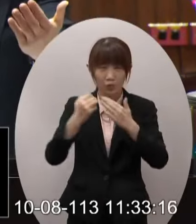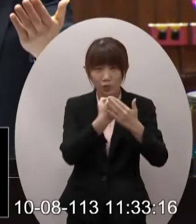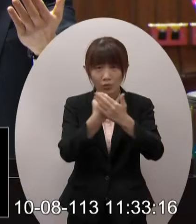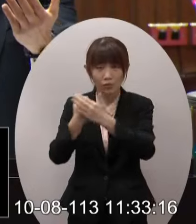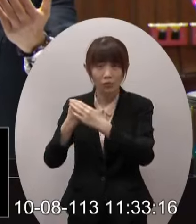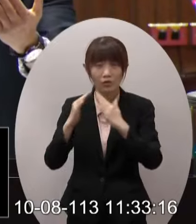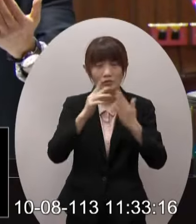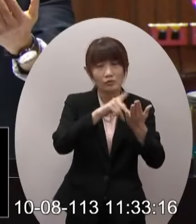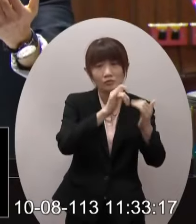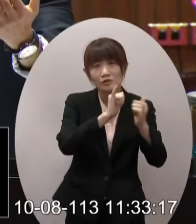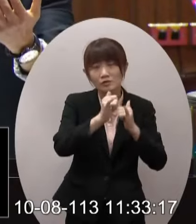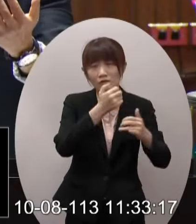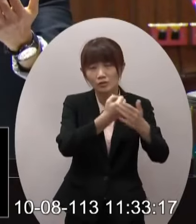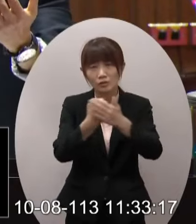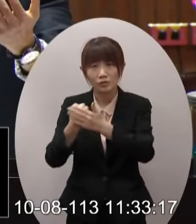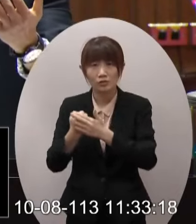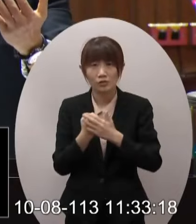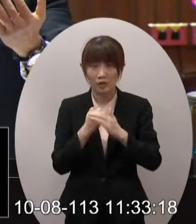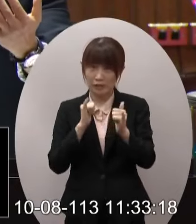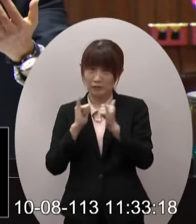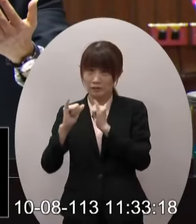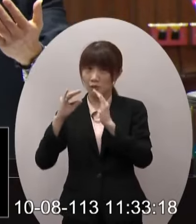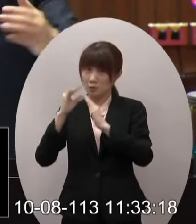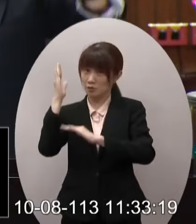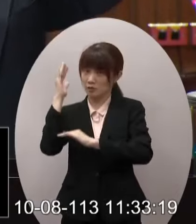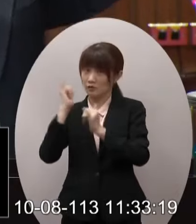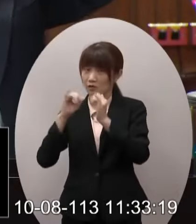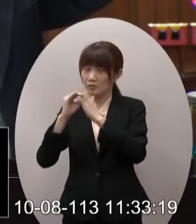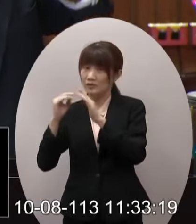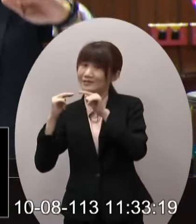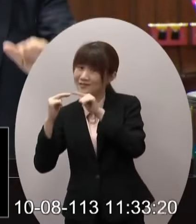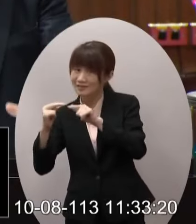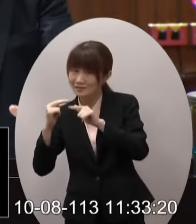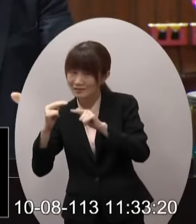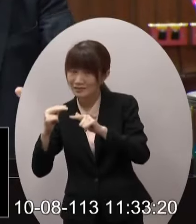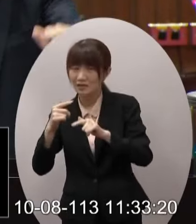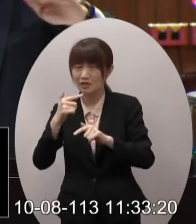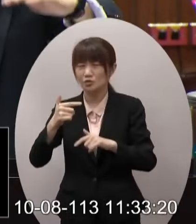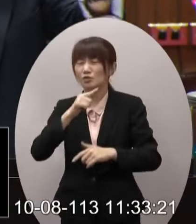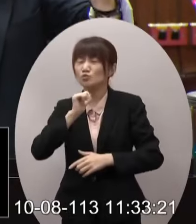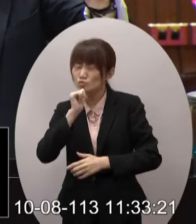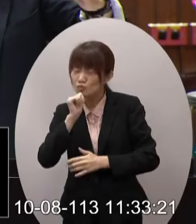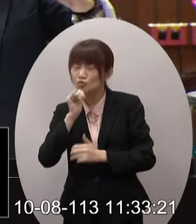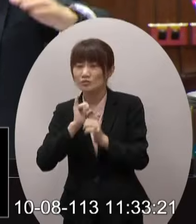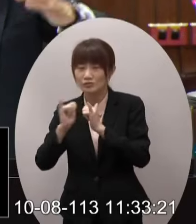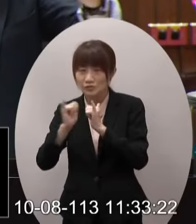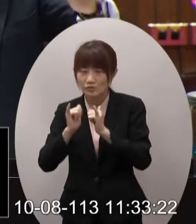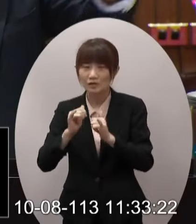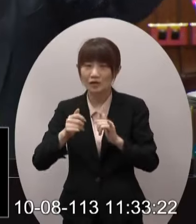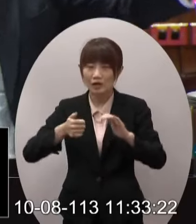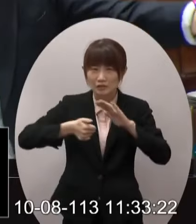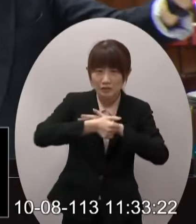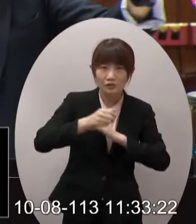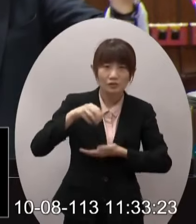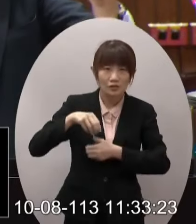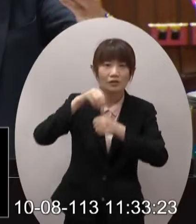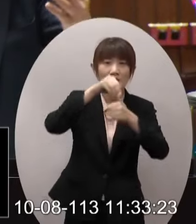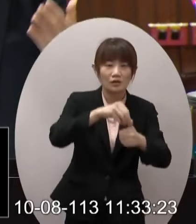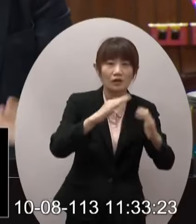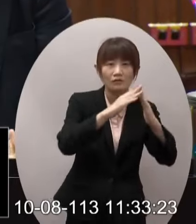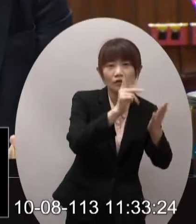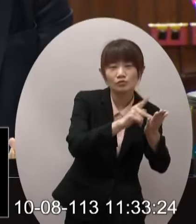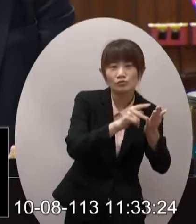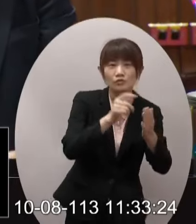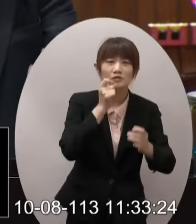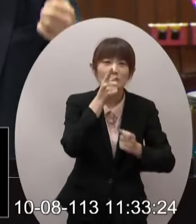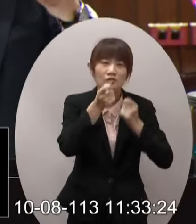户都还是透过社会局媒介过来，社会最底层的3000-5000块、5000-6000块这样子的